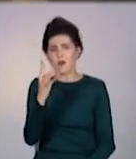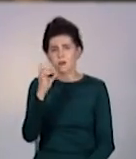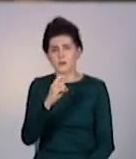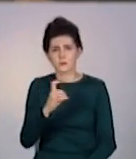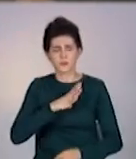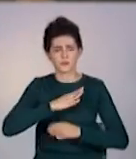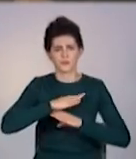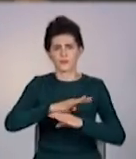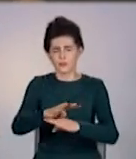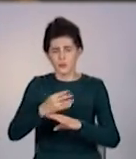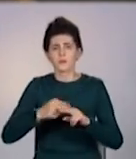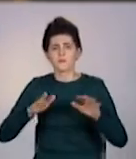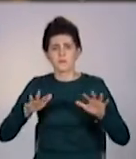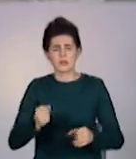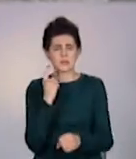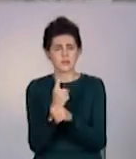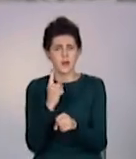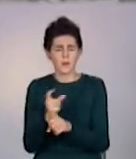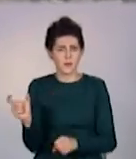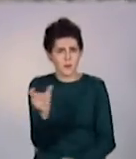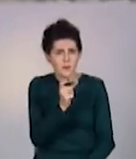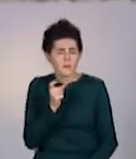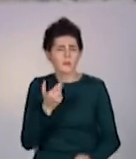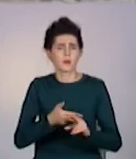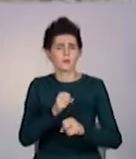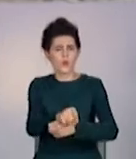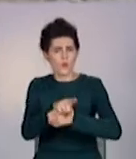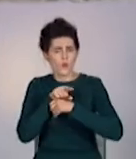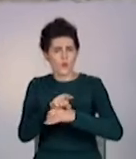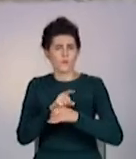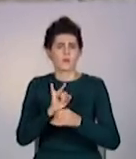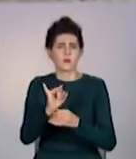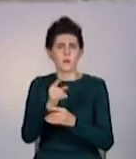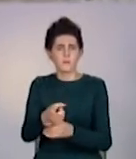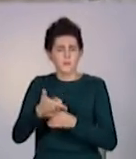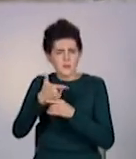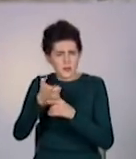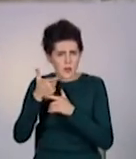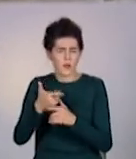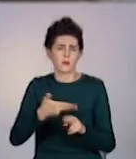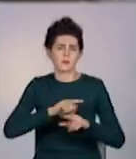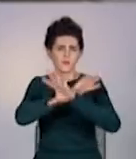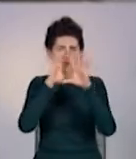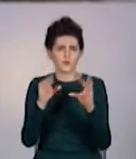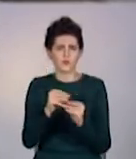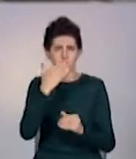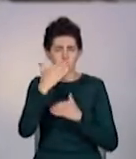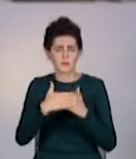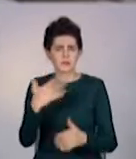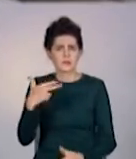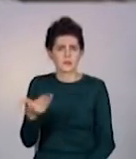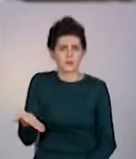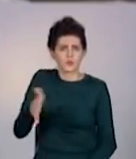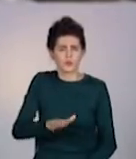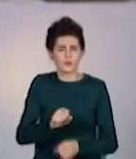наші позиції. ГТВ з заборонених мінометів, а також гранатометів, кулеметів і стрілецької зброї з 30 мін